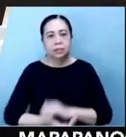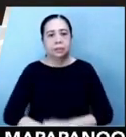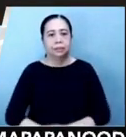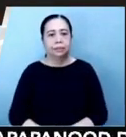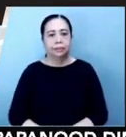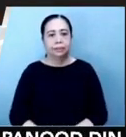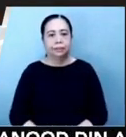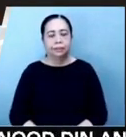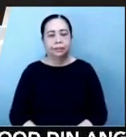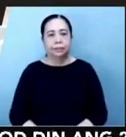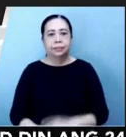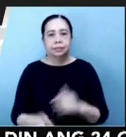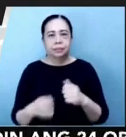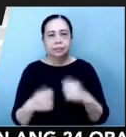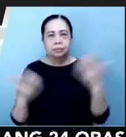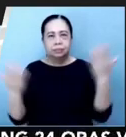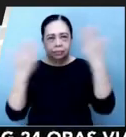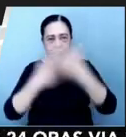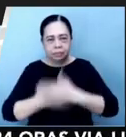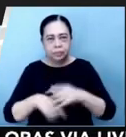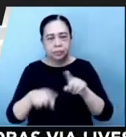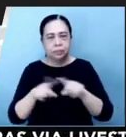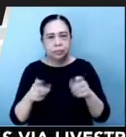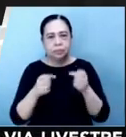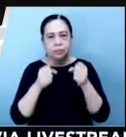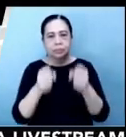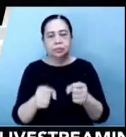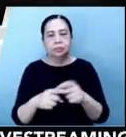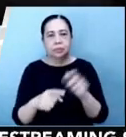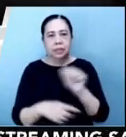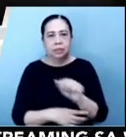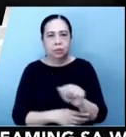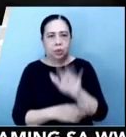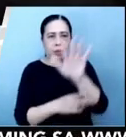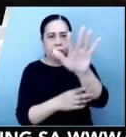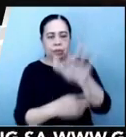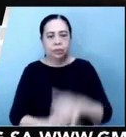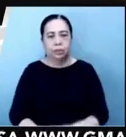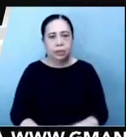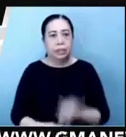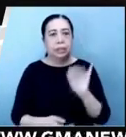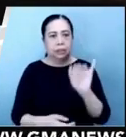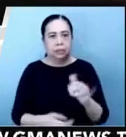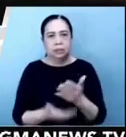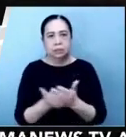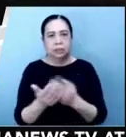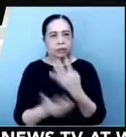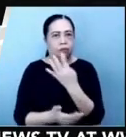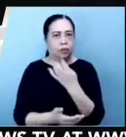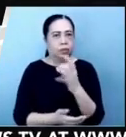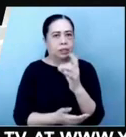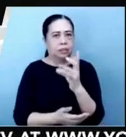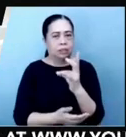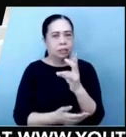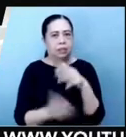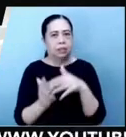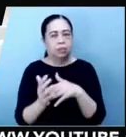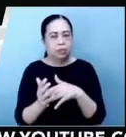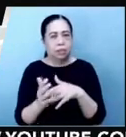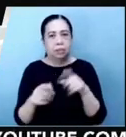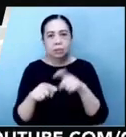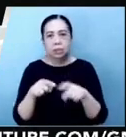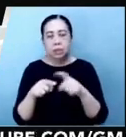habang nabalot ng dilim ang ilang kalsada sa Antipolo. Ilan lang sila sa 487,000 Meralco customers